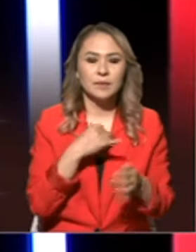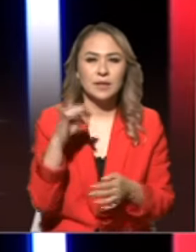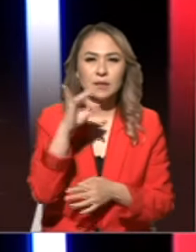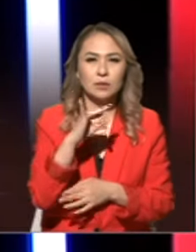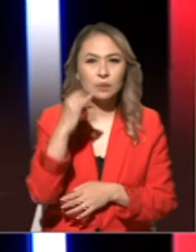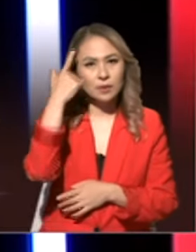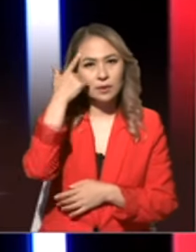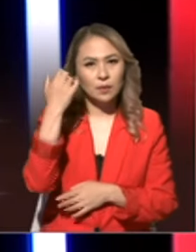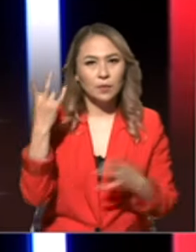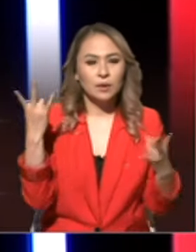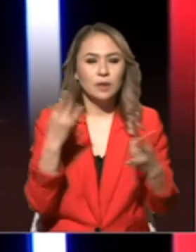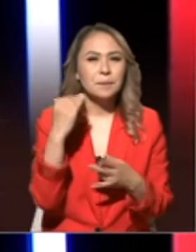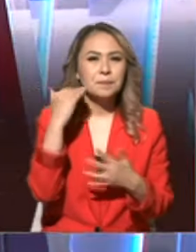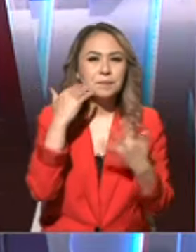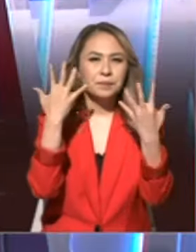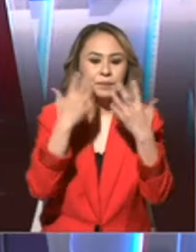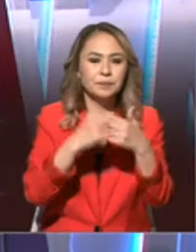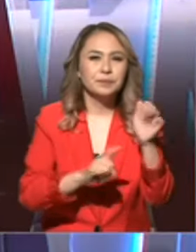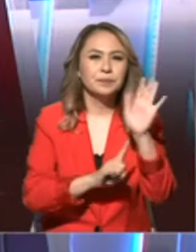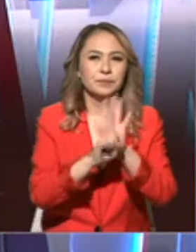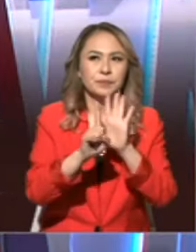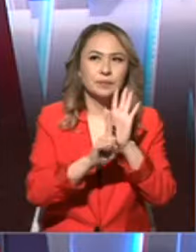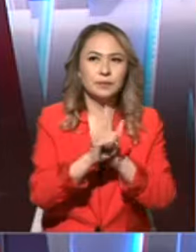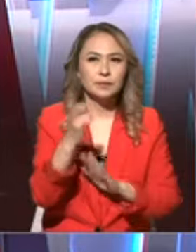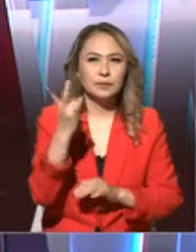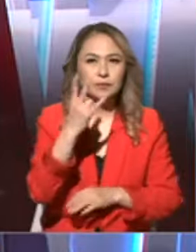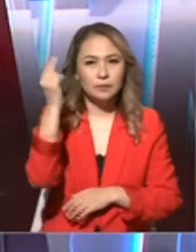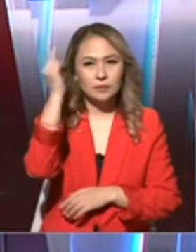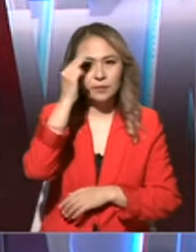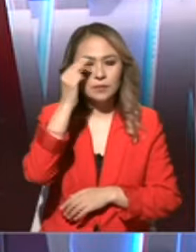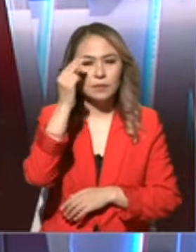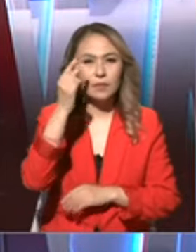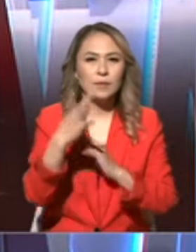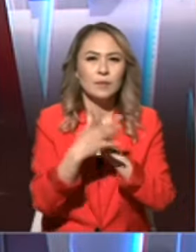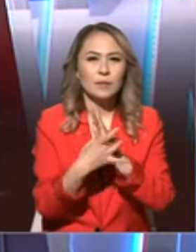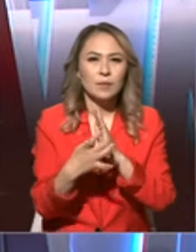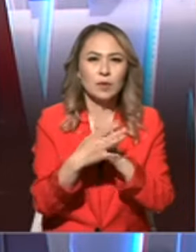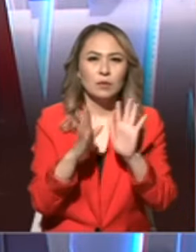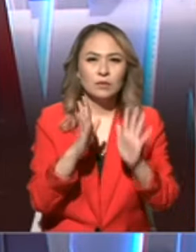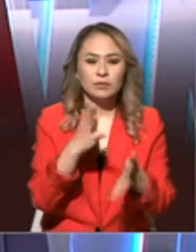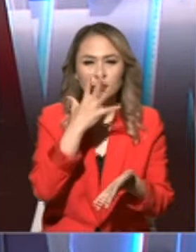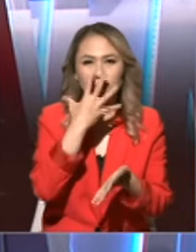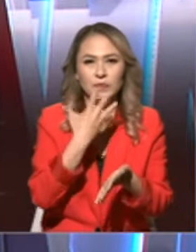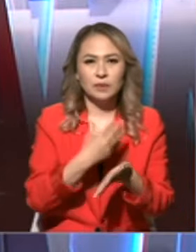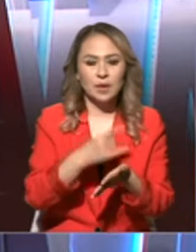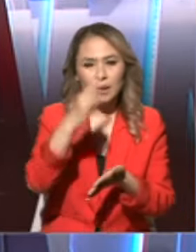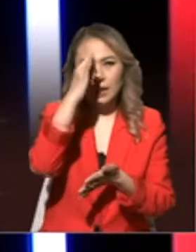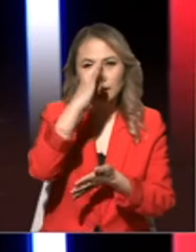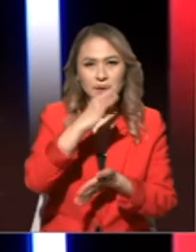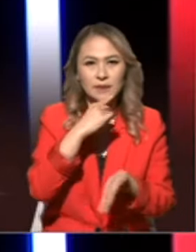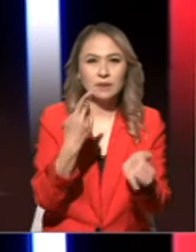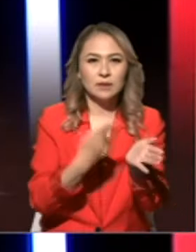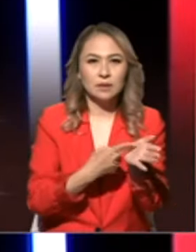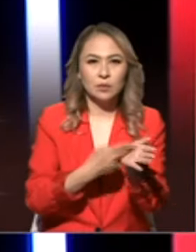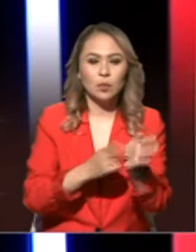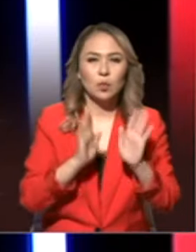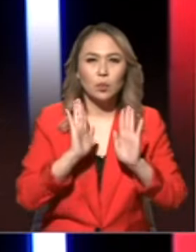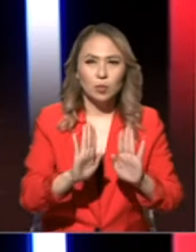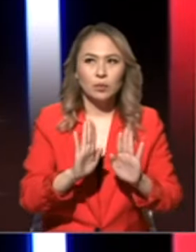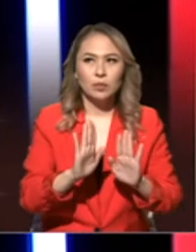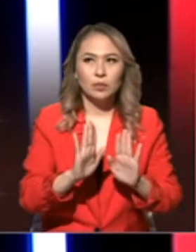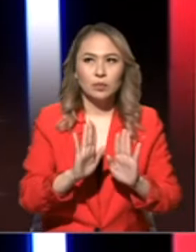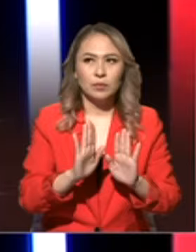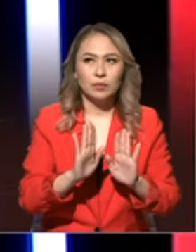білу керек, және кем дегенде бастаушы деңгейді білу тиіс, емтихан тапсырады. Сол кезде ғана ол өзінің қазақ екенін дәлелдеген жағдайда ғана оның